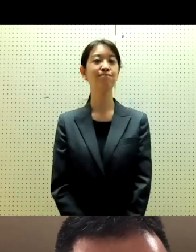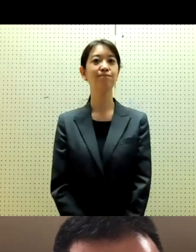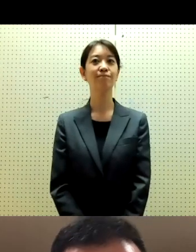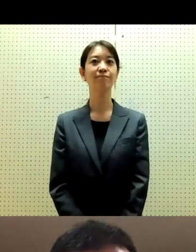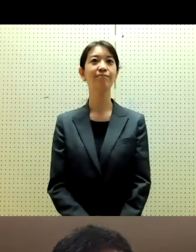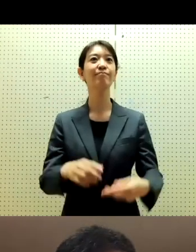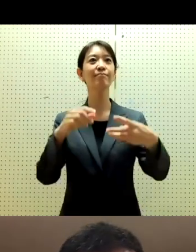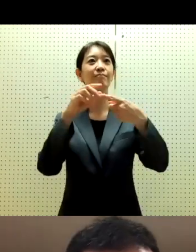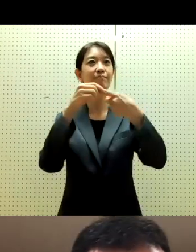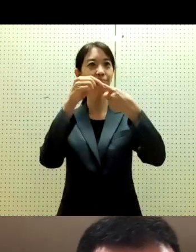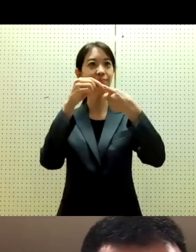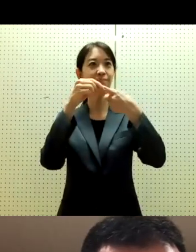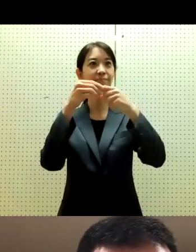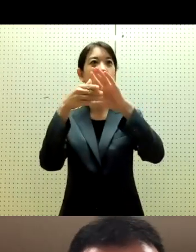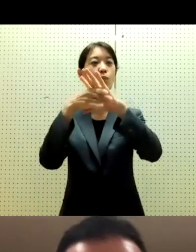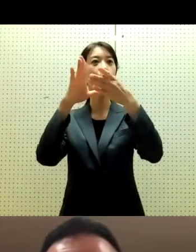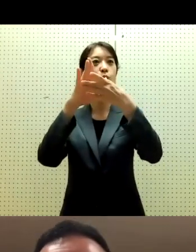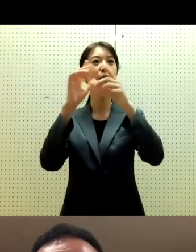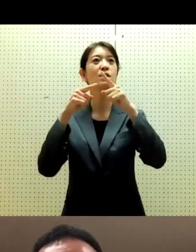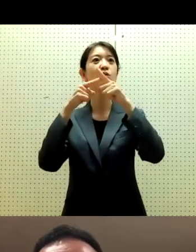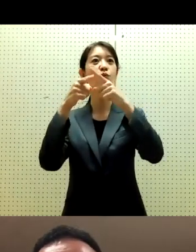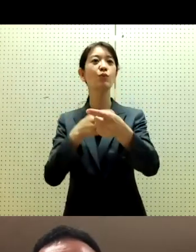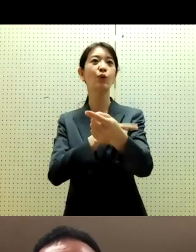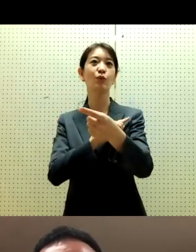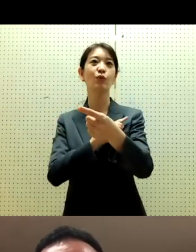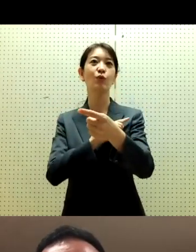1、文字入力・文章作りの支援です。